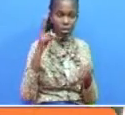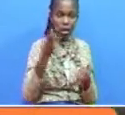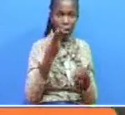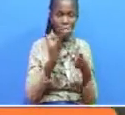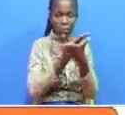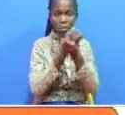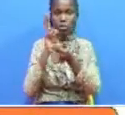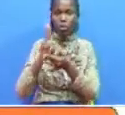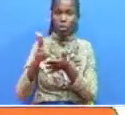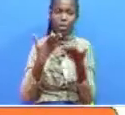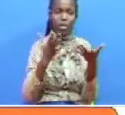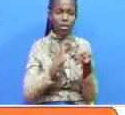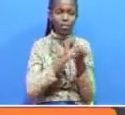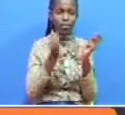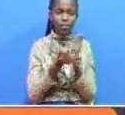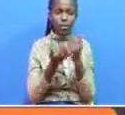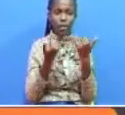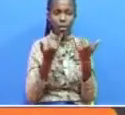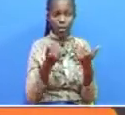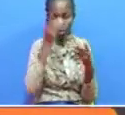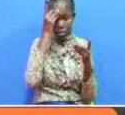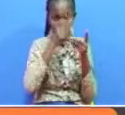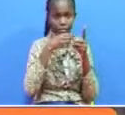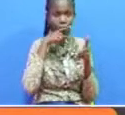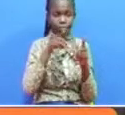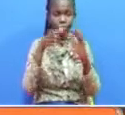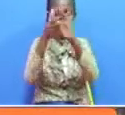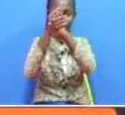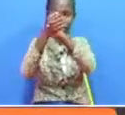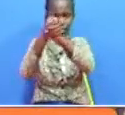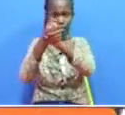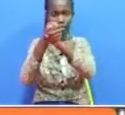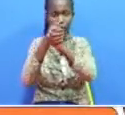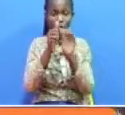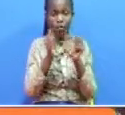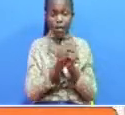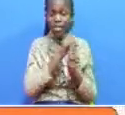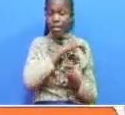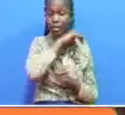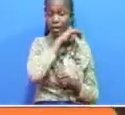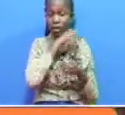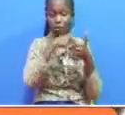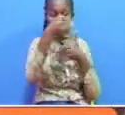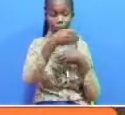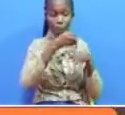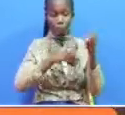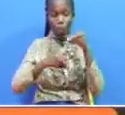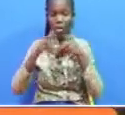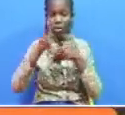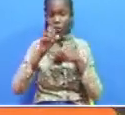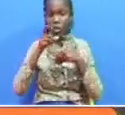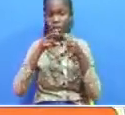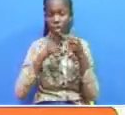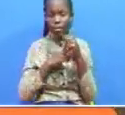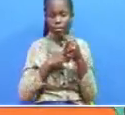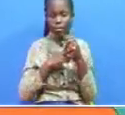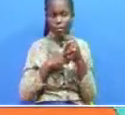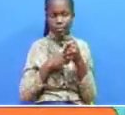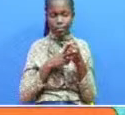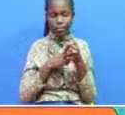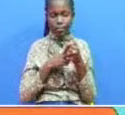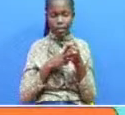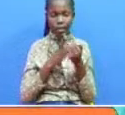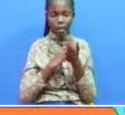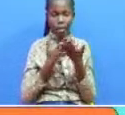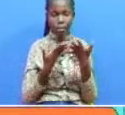yota. Na yu tambia yake ya kweka ngedhi ila ya nguma ta Antishek na Raila Amolo Odinga etina wasakwani wa ngilili na kumina mwanza. Neke nduke